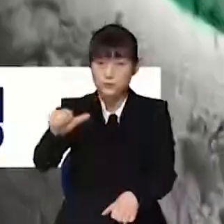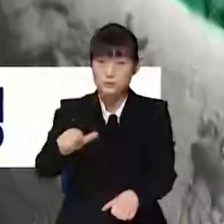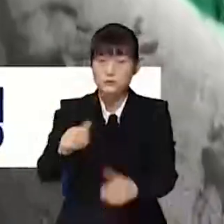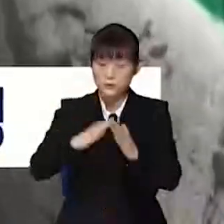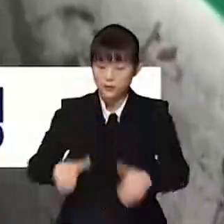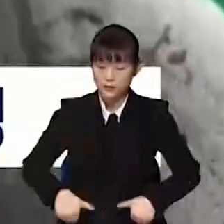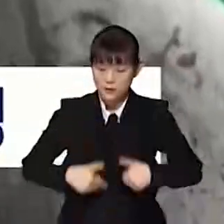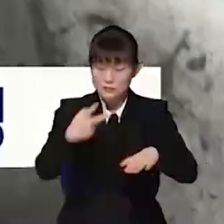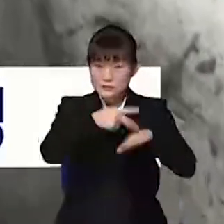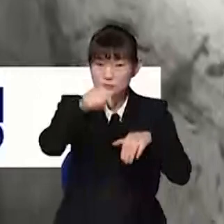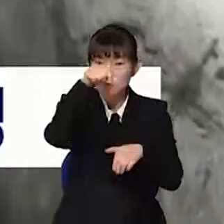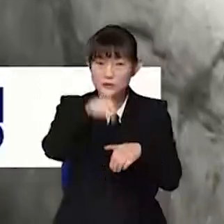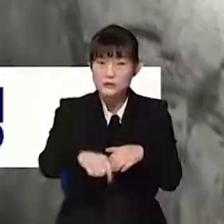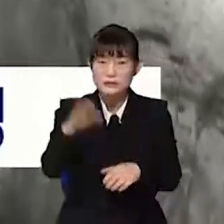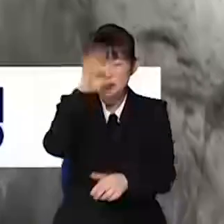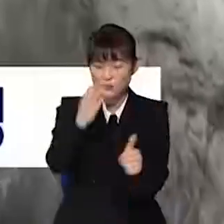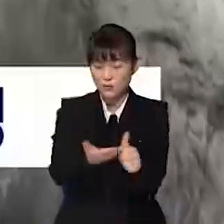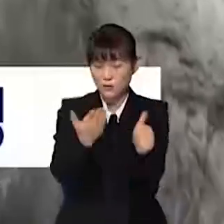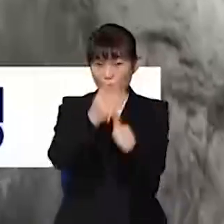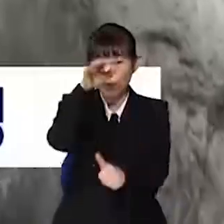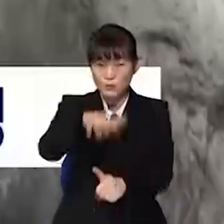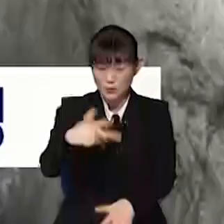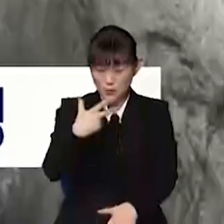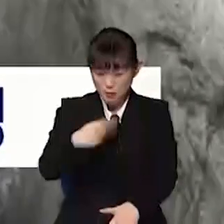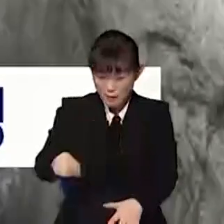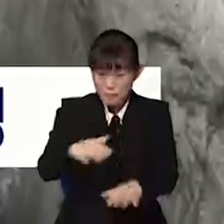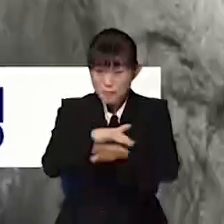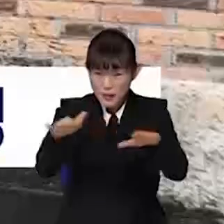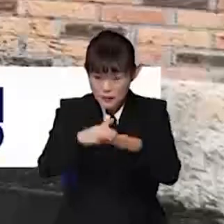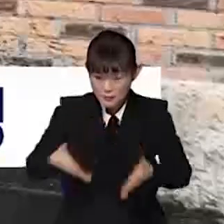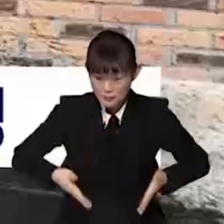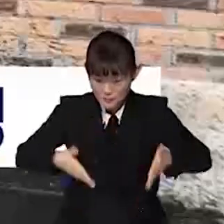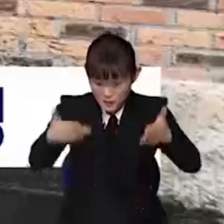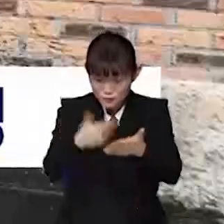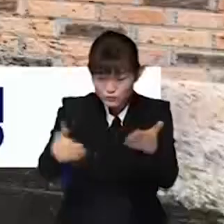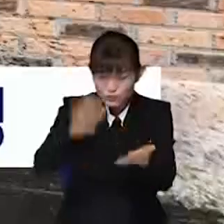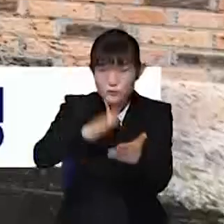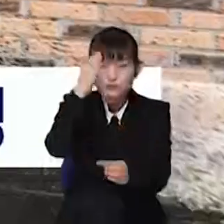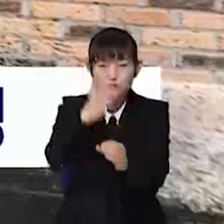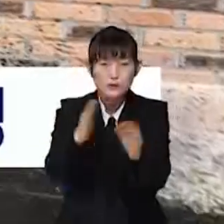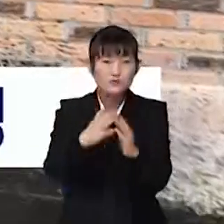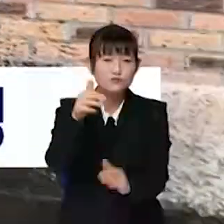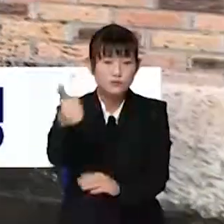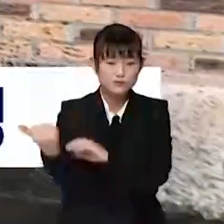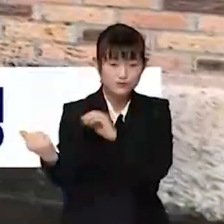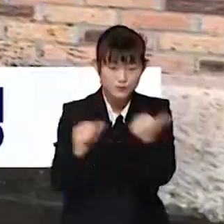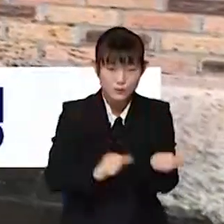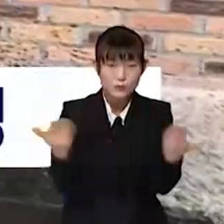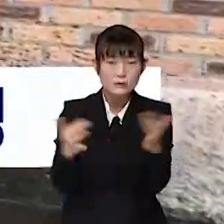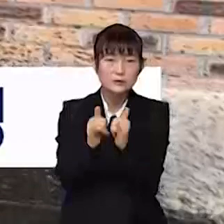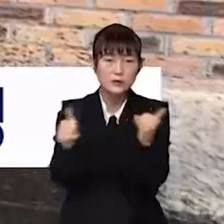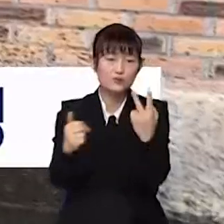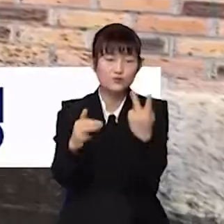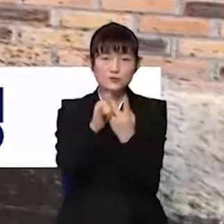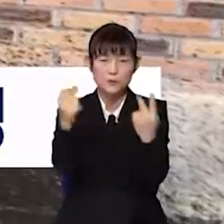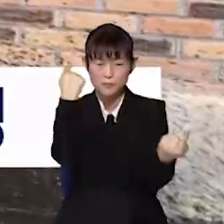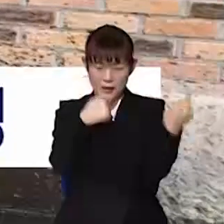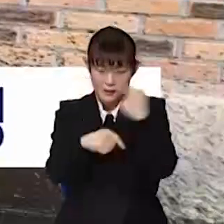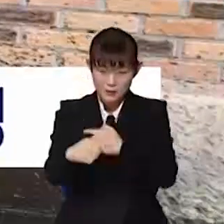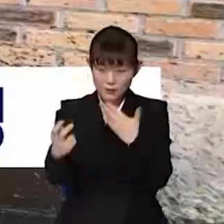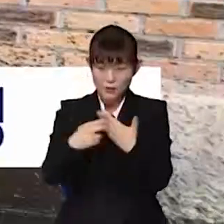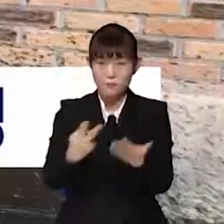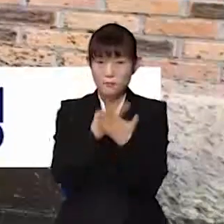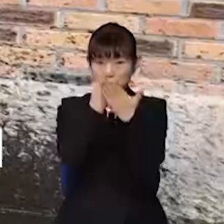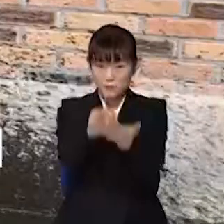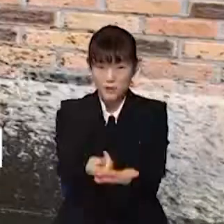전남 진도군 임해면의 한 돼지축사에서 분뇨처리시설 배관을 수리하던 농장 주인이 숨지고 직원 2명이 다쳐 병원으로